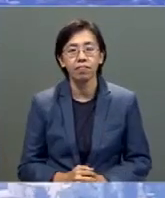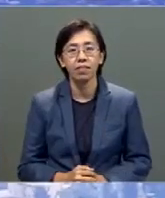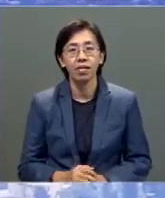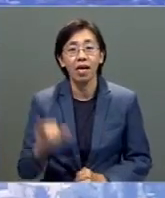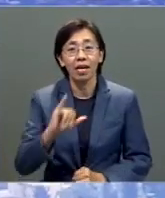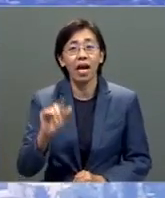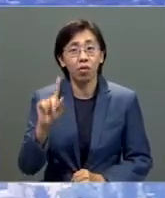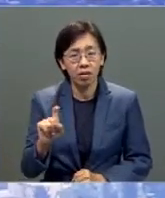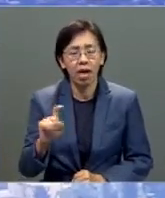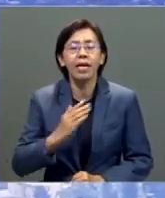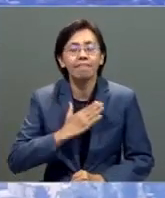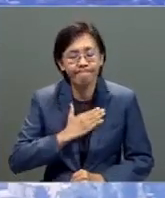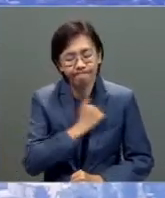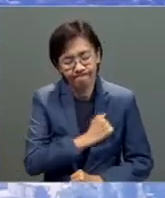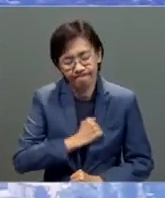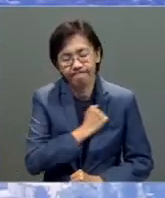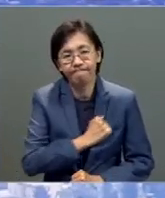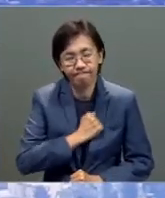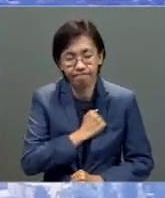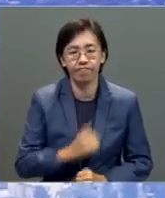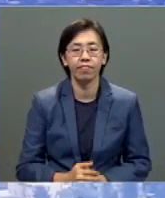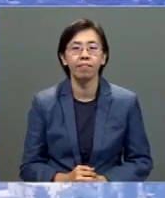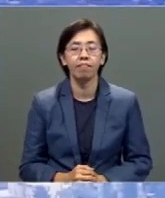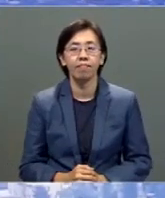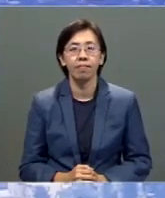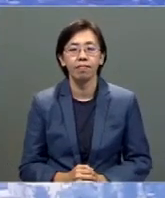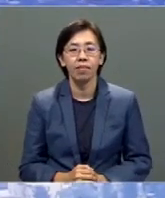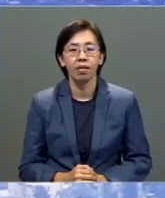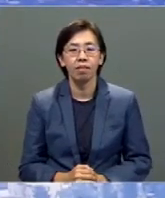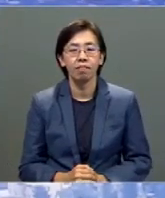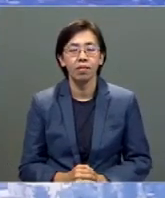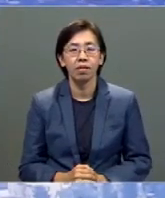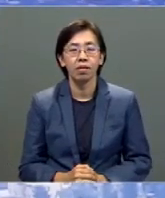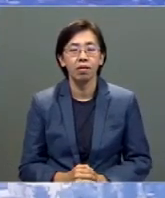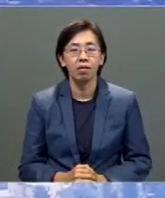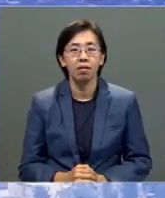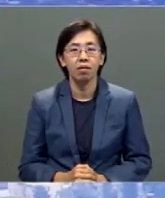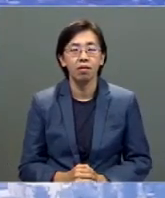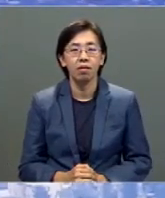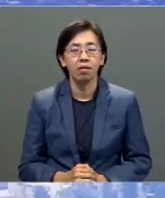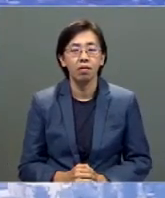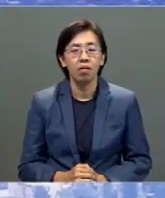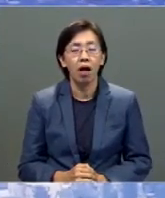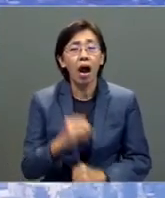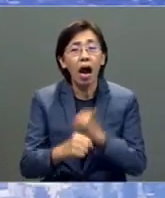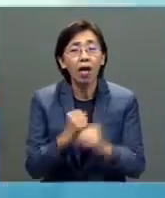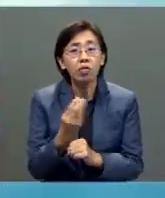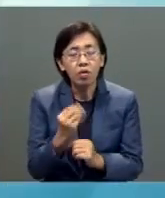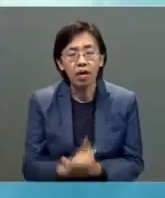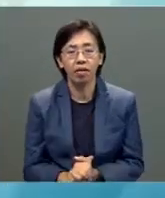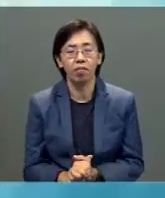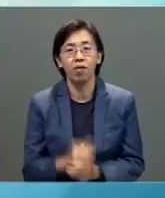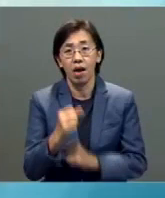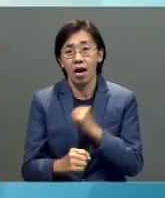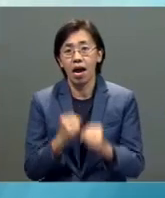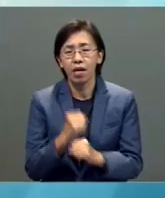ของผู้เสียชีวิตนี้ด้วยนะครับครับวัยกลุ่มวัยที่ยังเจอพบบ่อยอยู่ก็ยังเป็นกลุ่มที่อ